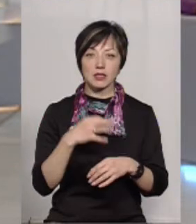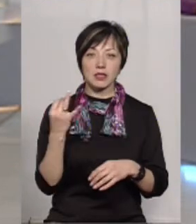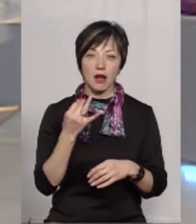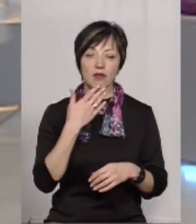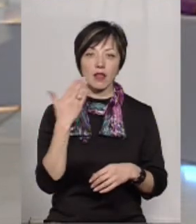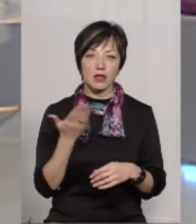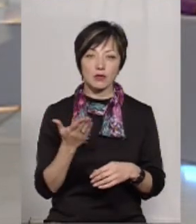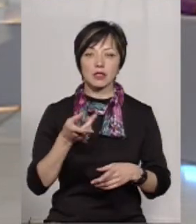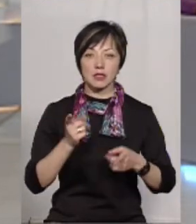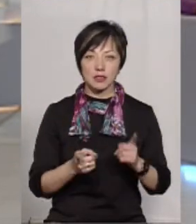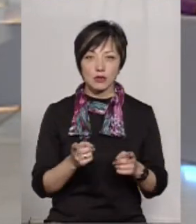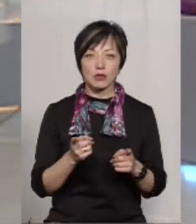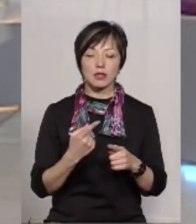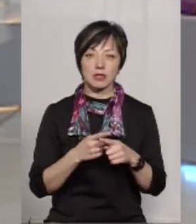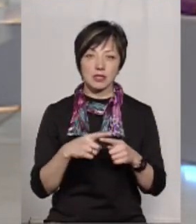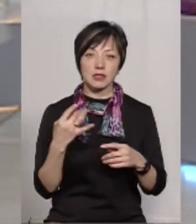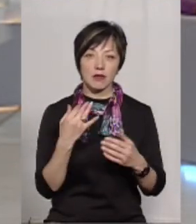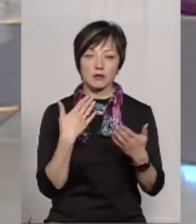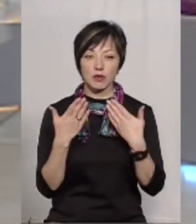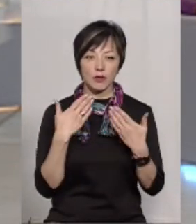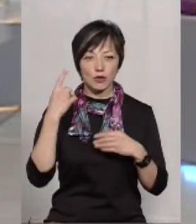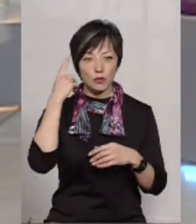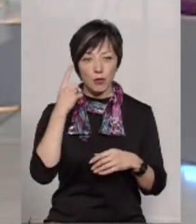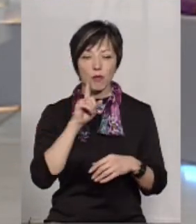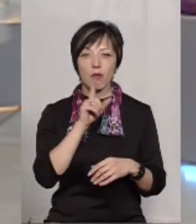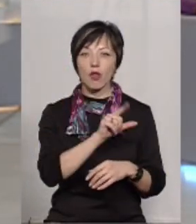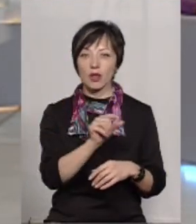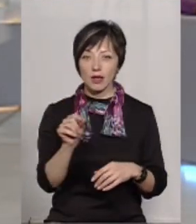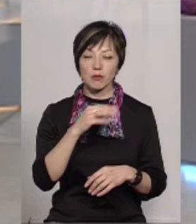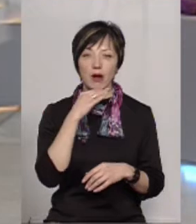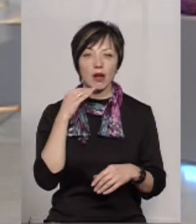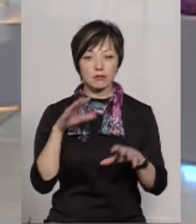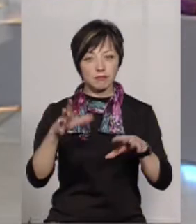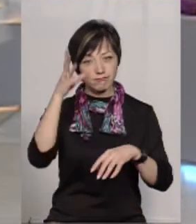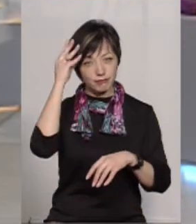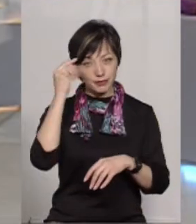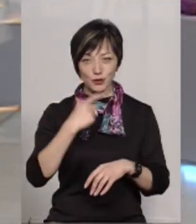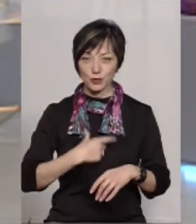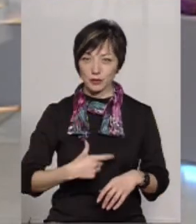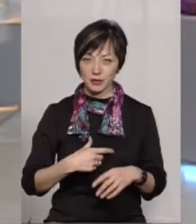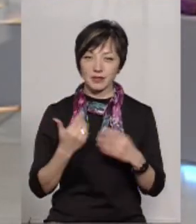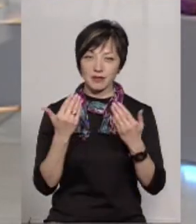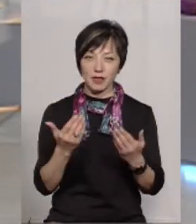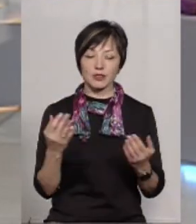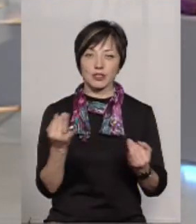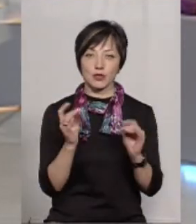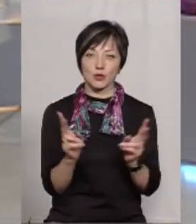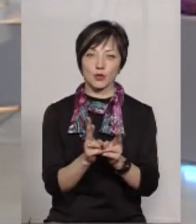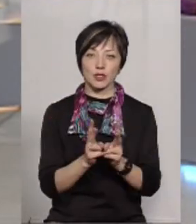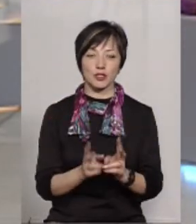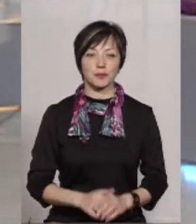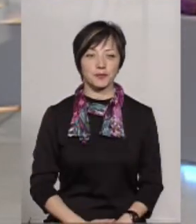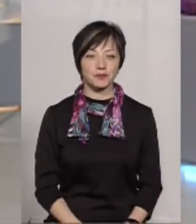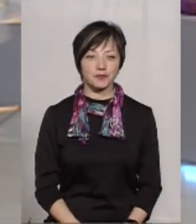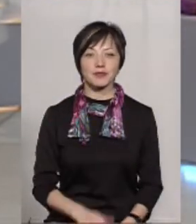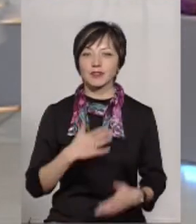досить цікаву лекцію, тому що дійсно з вами цікаво спілкуватися. Я думаю, що молодята багато чого б могли б почерпнути саме з цих зустрічей.